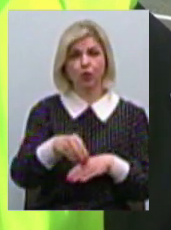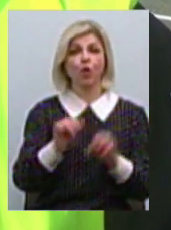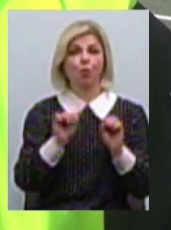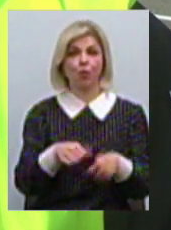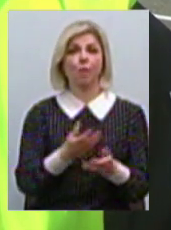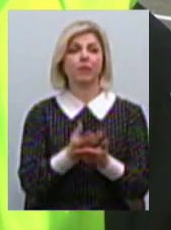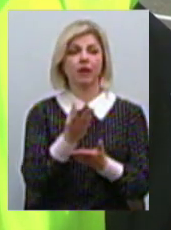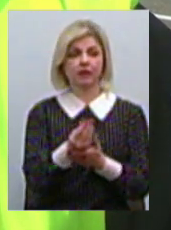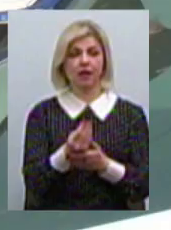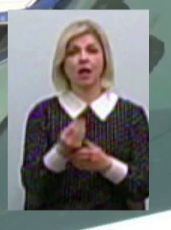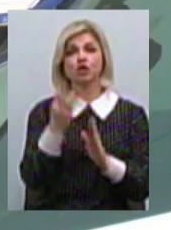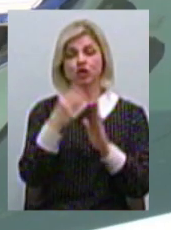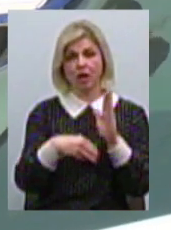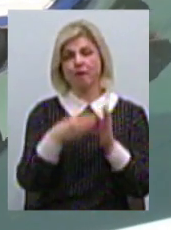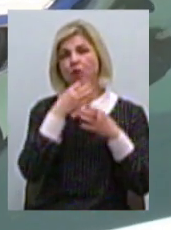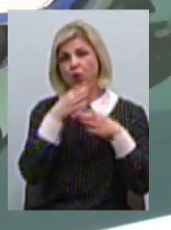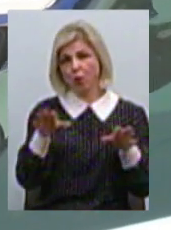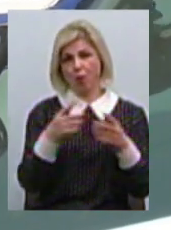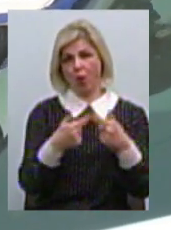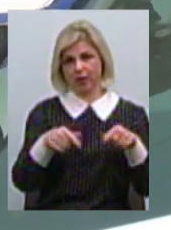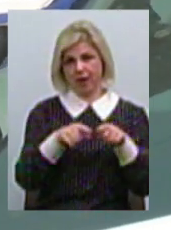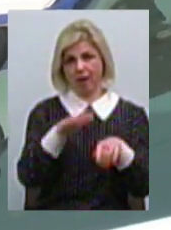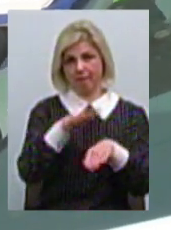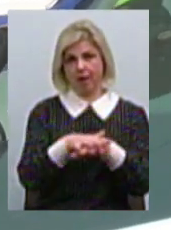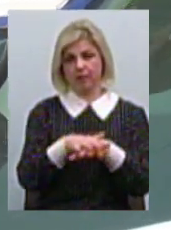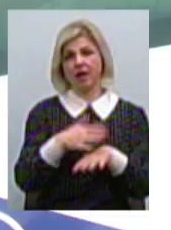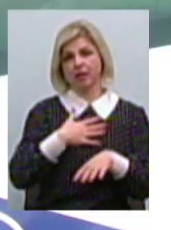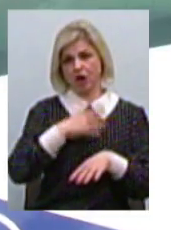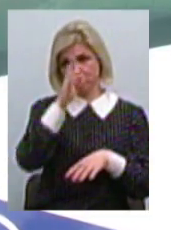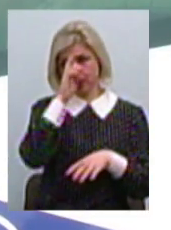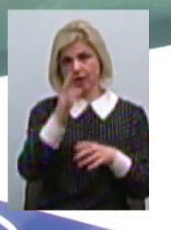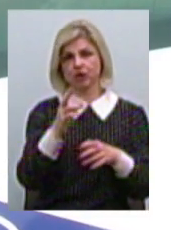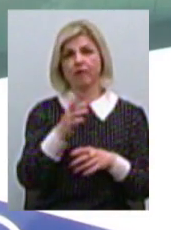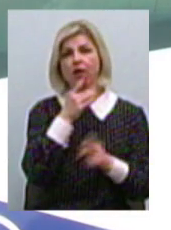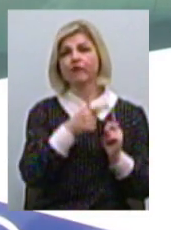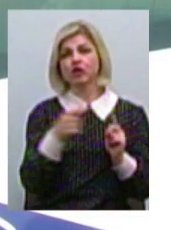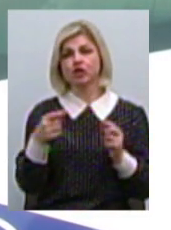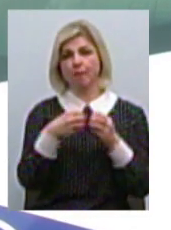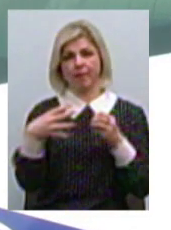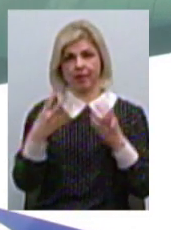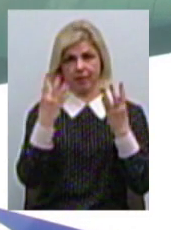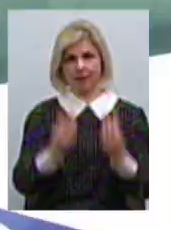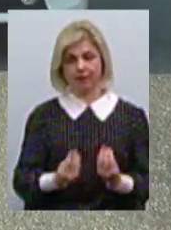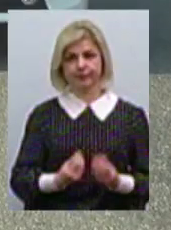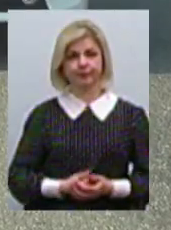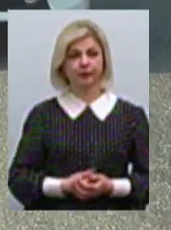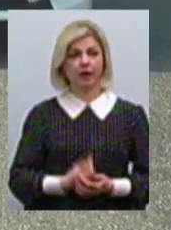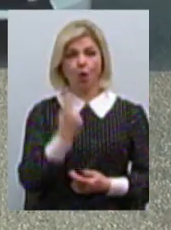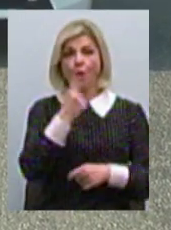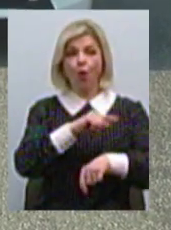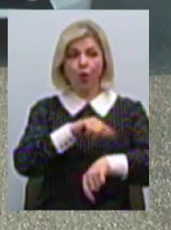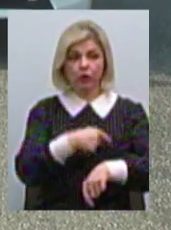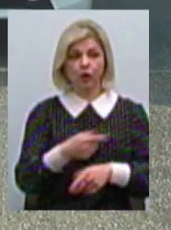сплатити даний штраф в будь-якому відділенні банку нашої держави протягом 15 днів. За годину на